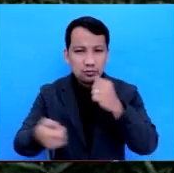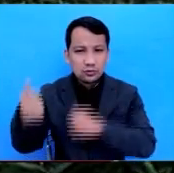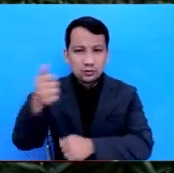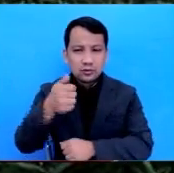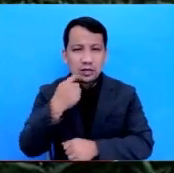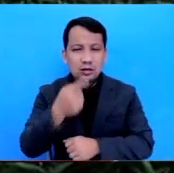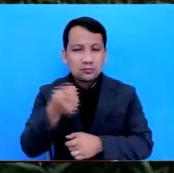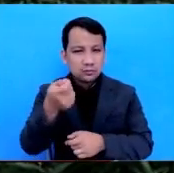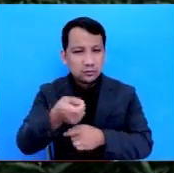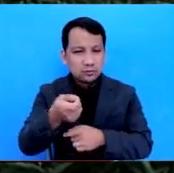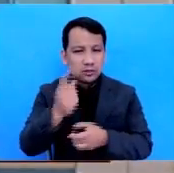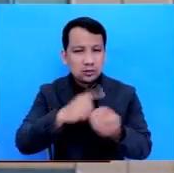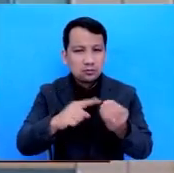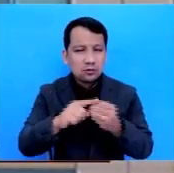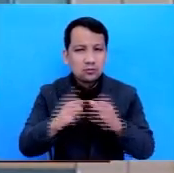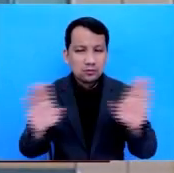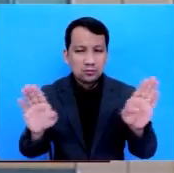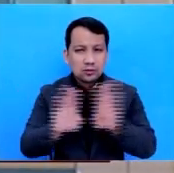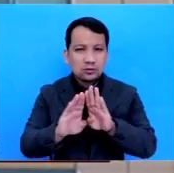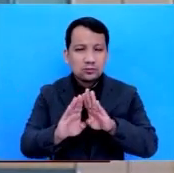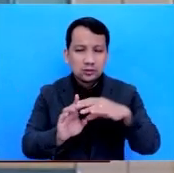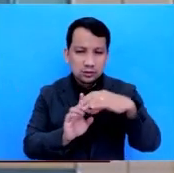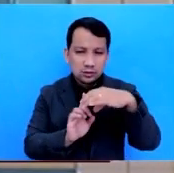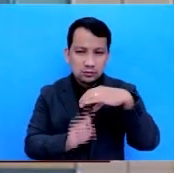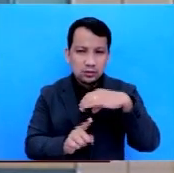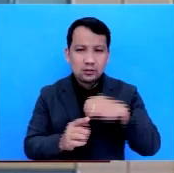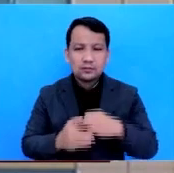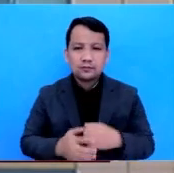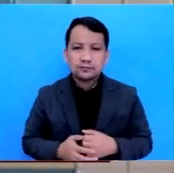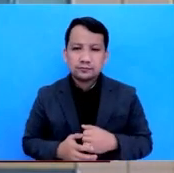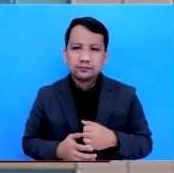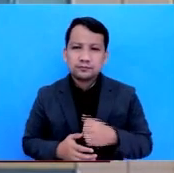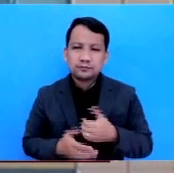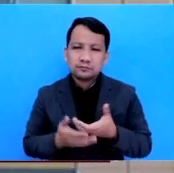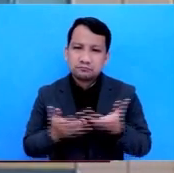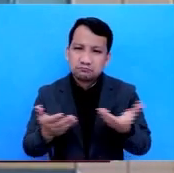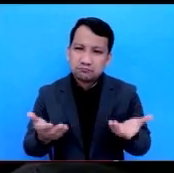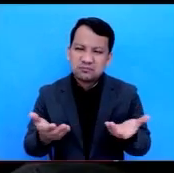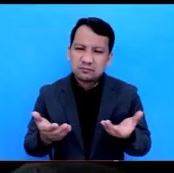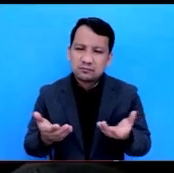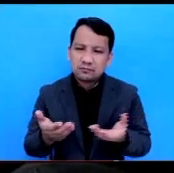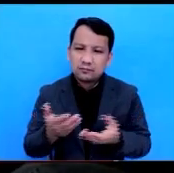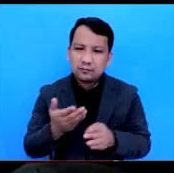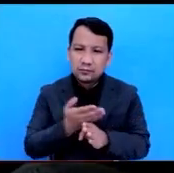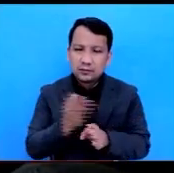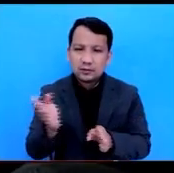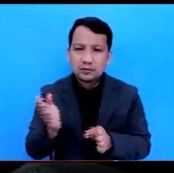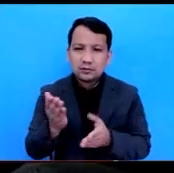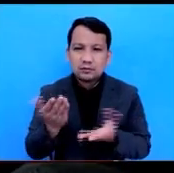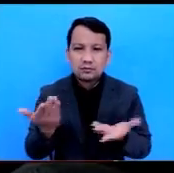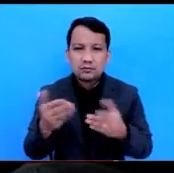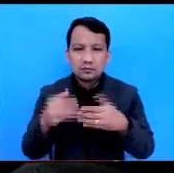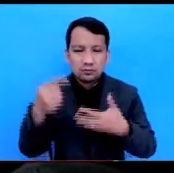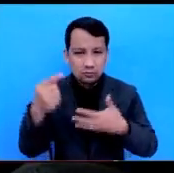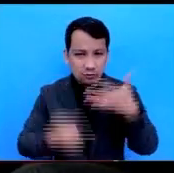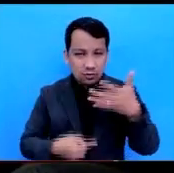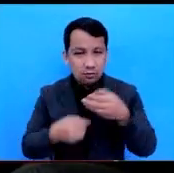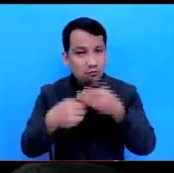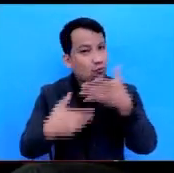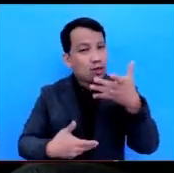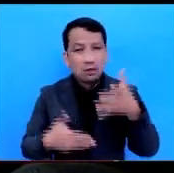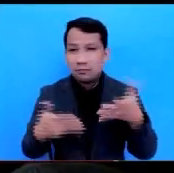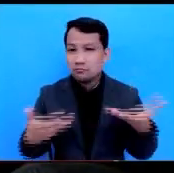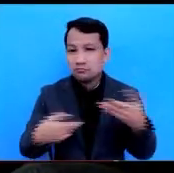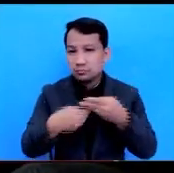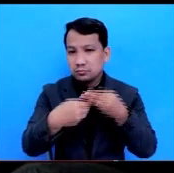Kamara sa pagpapasara sa ABS-CBN. Para hindi tayo siguro maligaw, walang listahan. Ulitin ko, walang